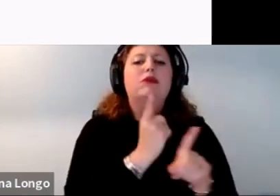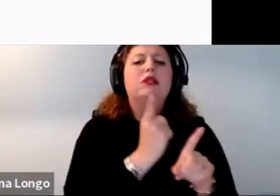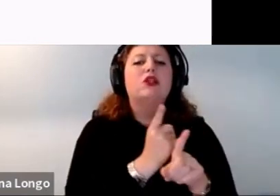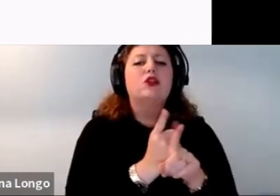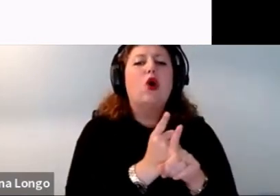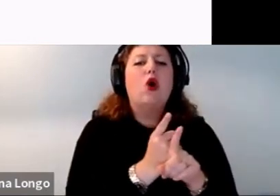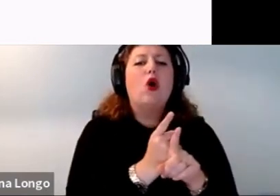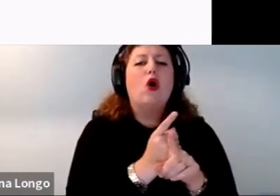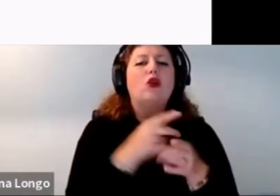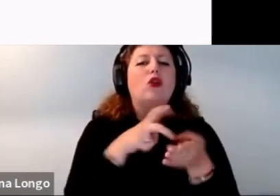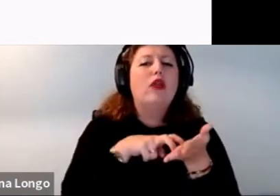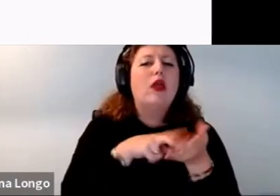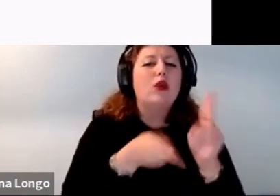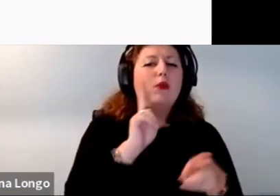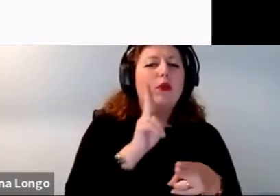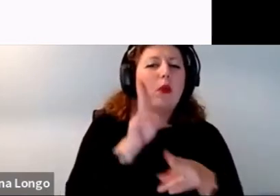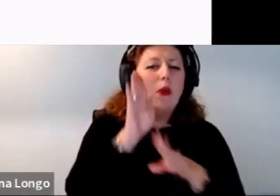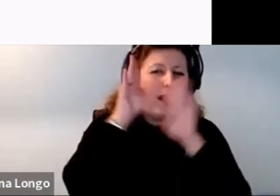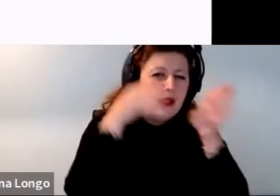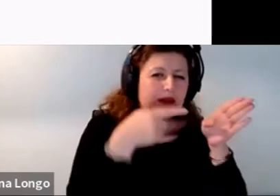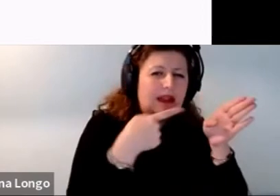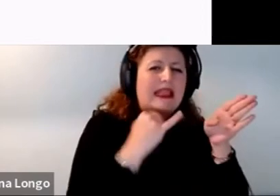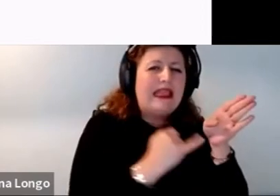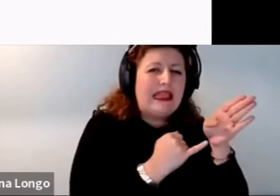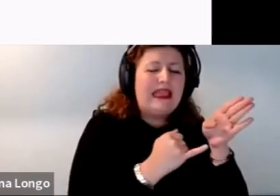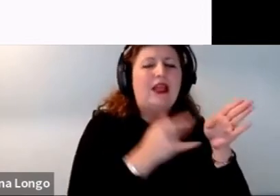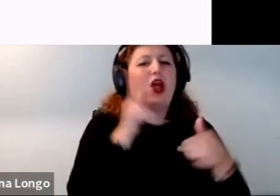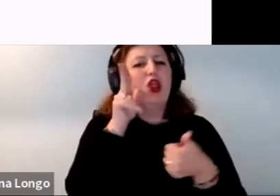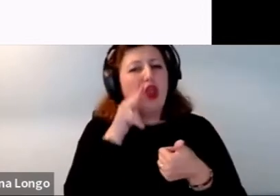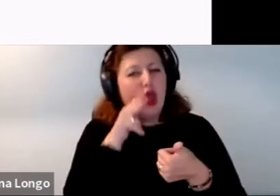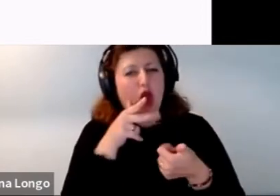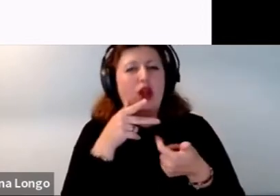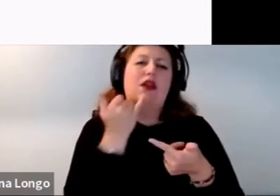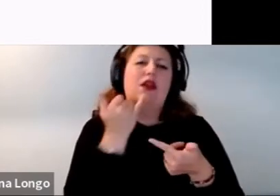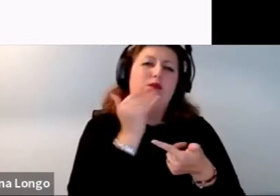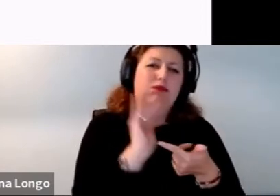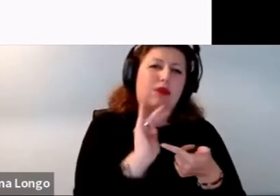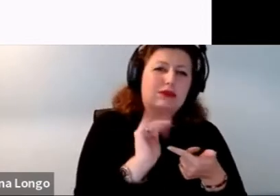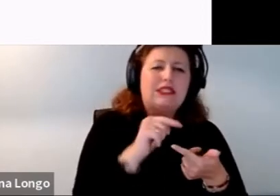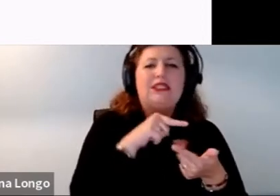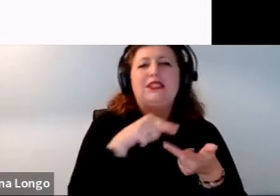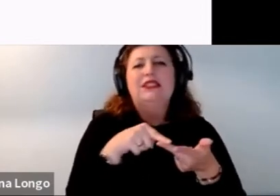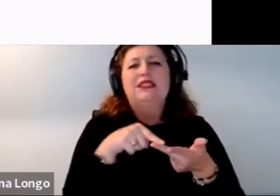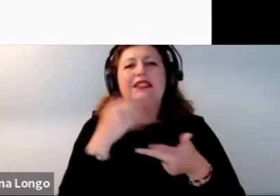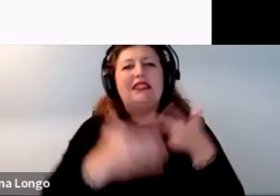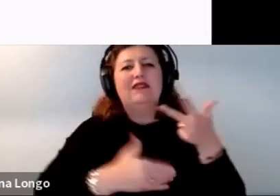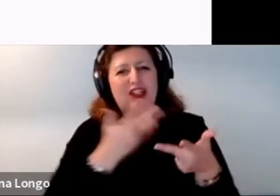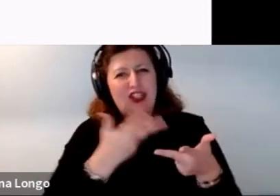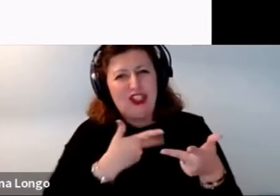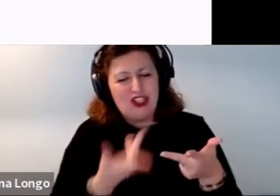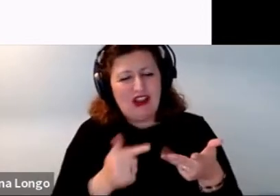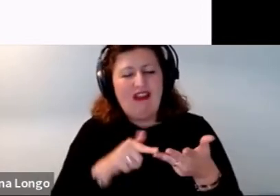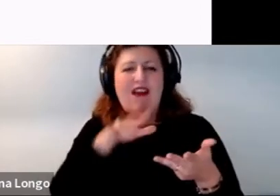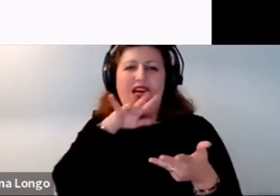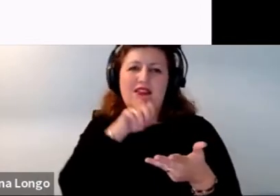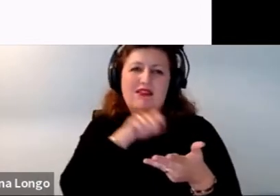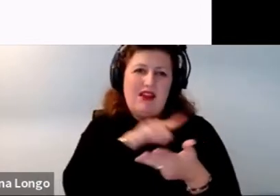che sono più vulnerabili, quindi donne, bambini, persone con invalidità e anziani. E il